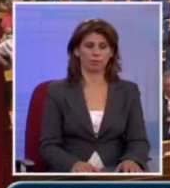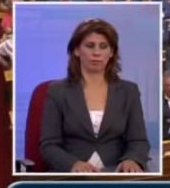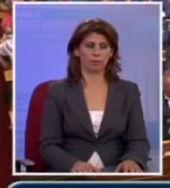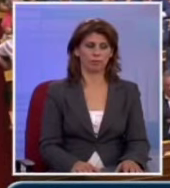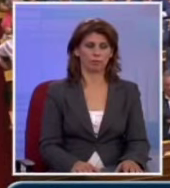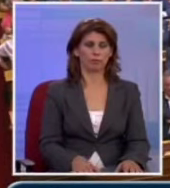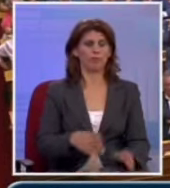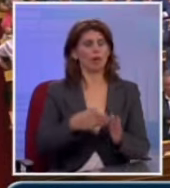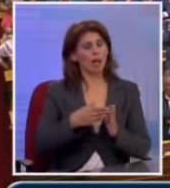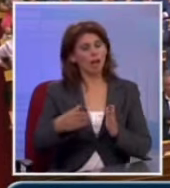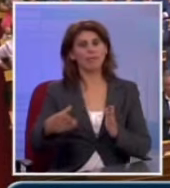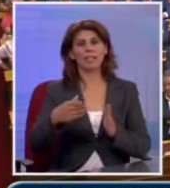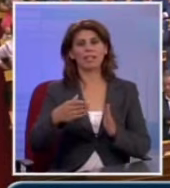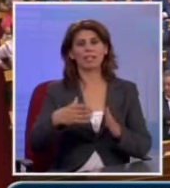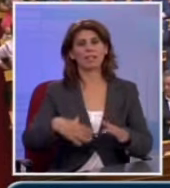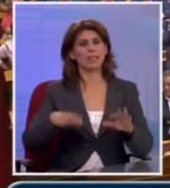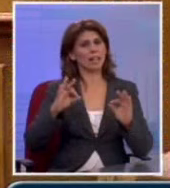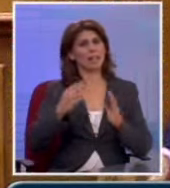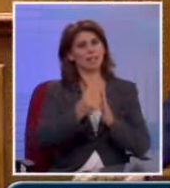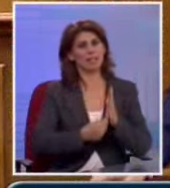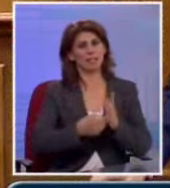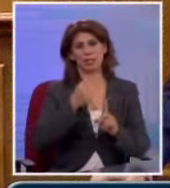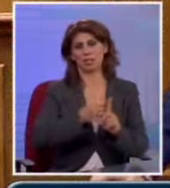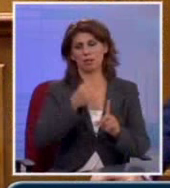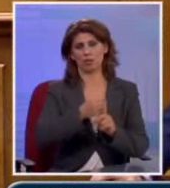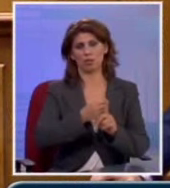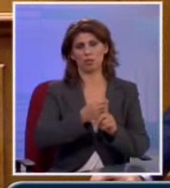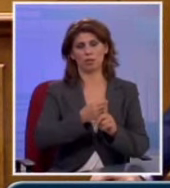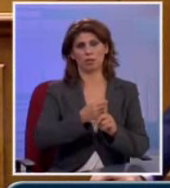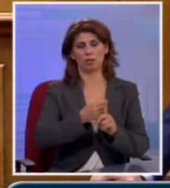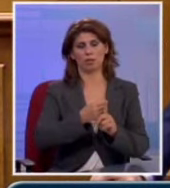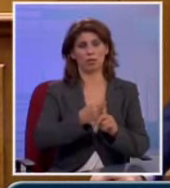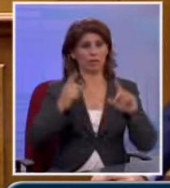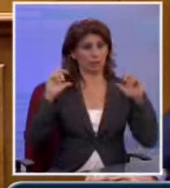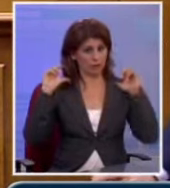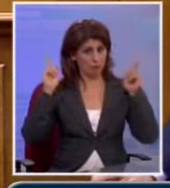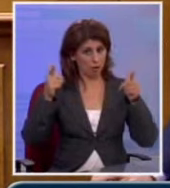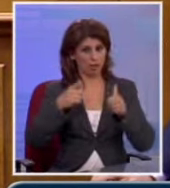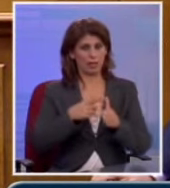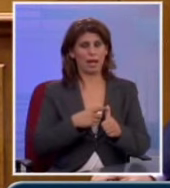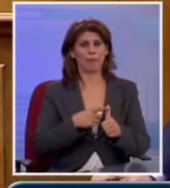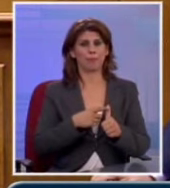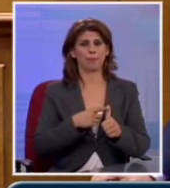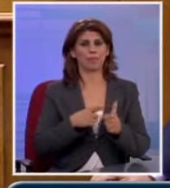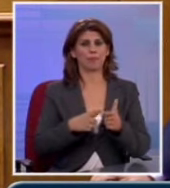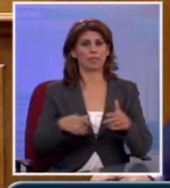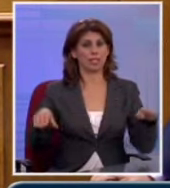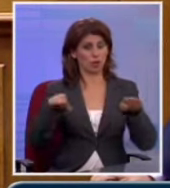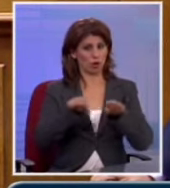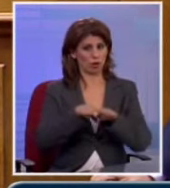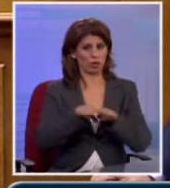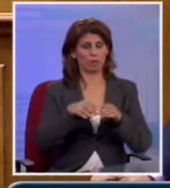Αυτές τις αρχές και αυτές τις αξίες υπερασπιζόμαστε. Τη δημοκρατία, την